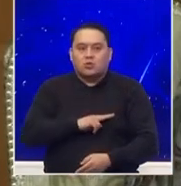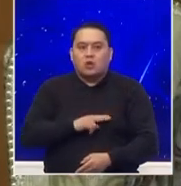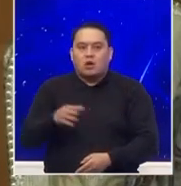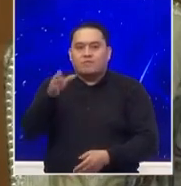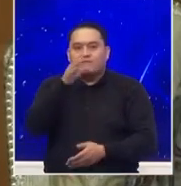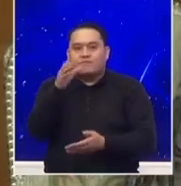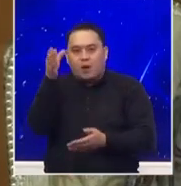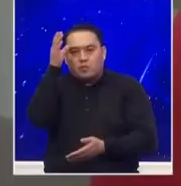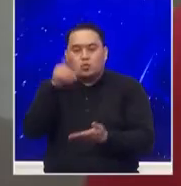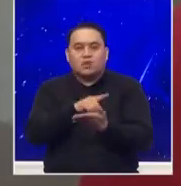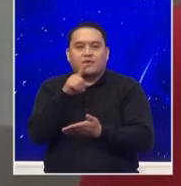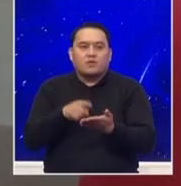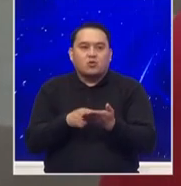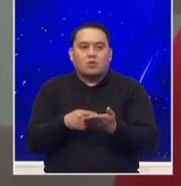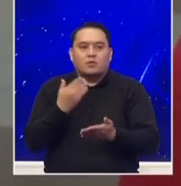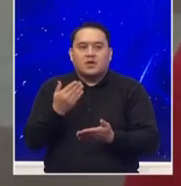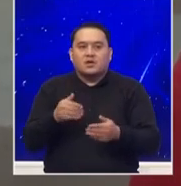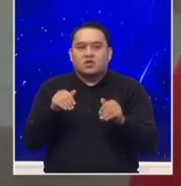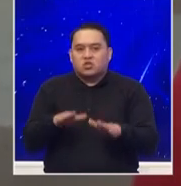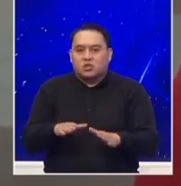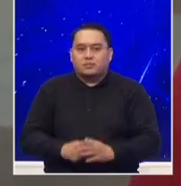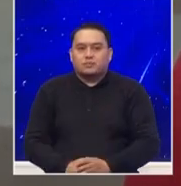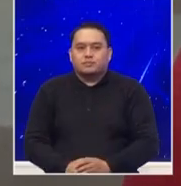вопрос финансирования. Мы решили